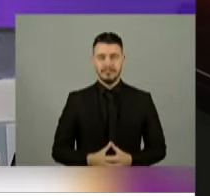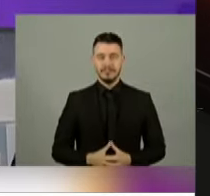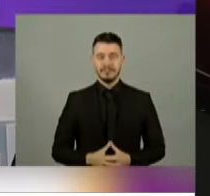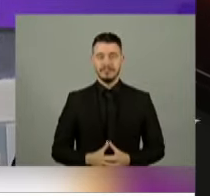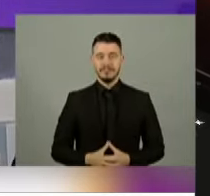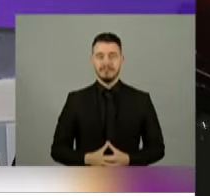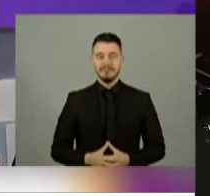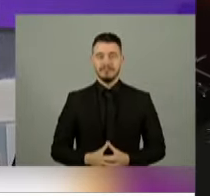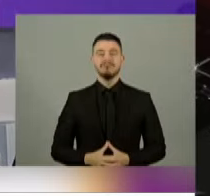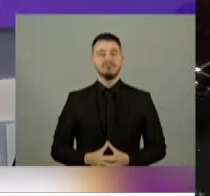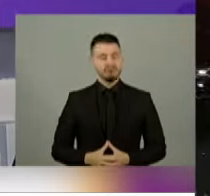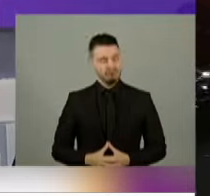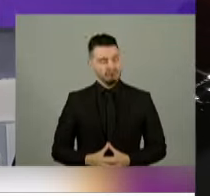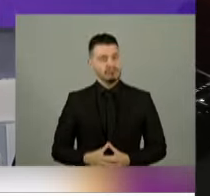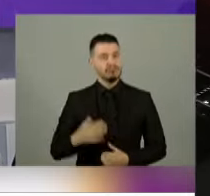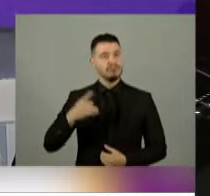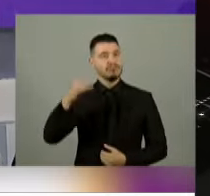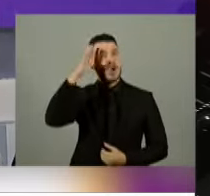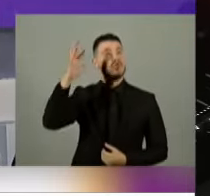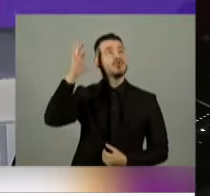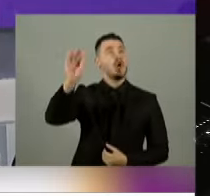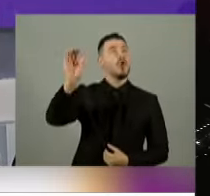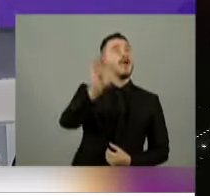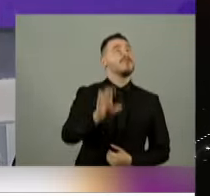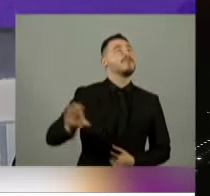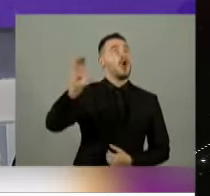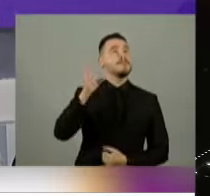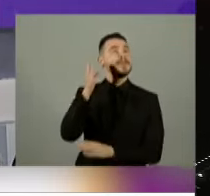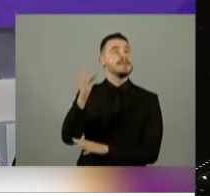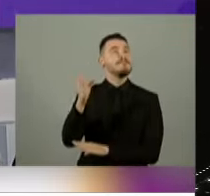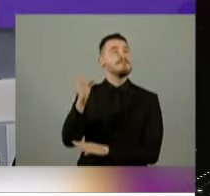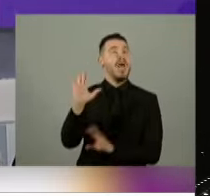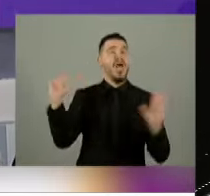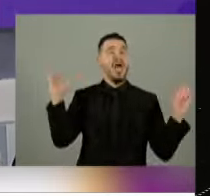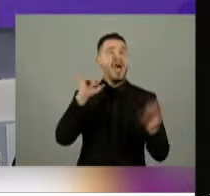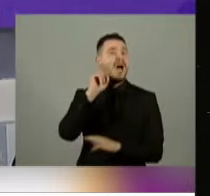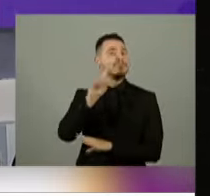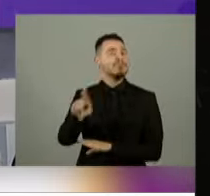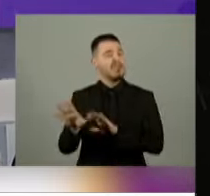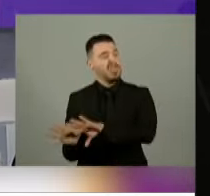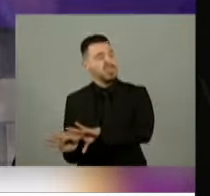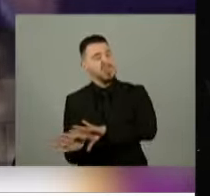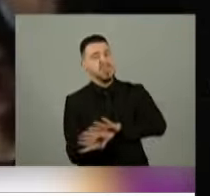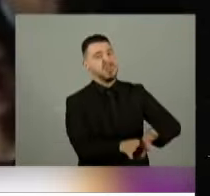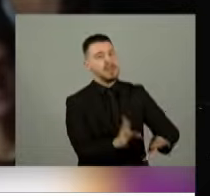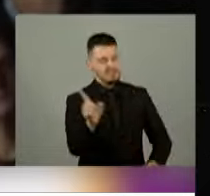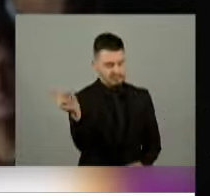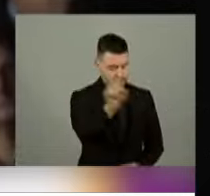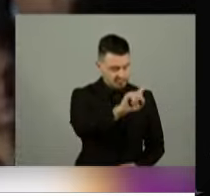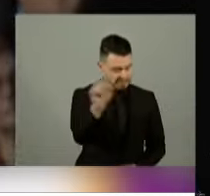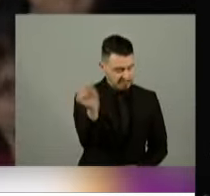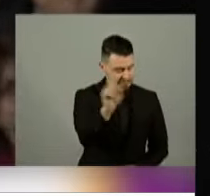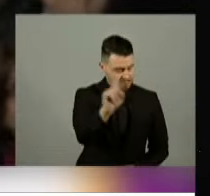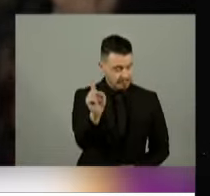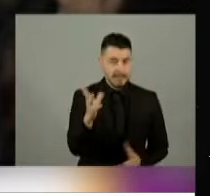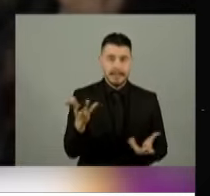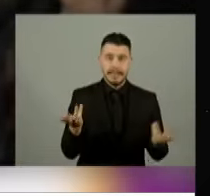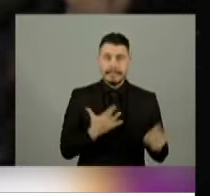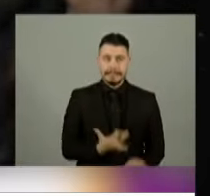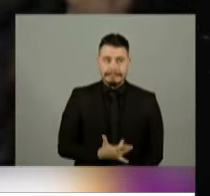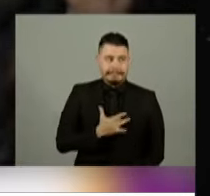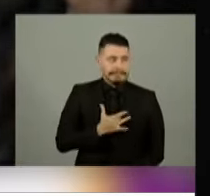του ΣΥΡΙΖΑ εκλέξουν ξανά τον Στέφανο Κασελάκη, θα ξανακριθεί μετά στις ευρωεκλογές. Είναι μια δήλωση ότι είμαι